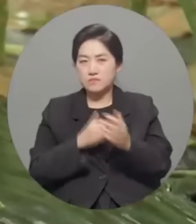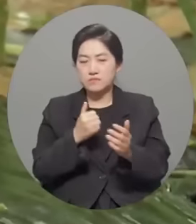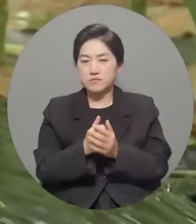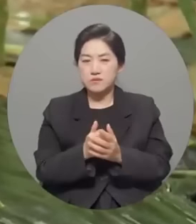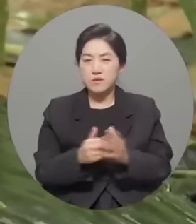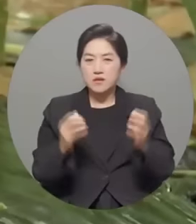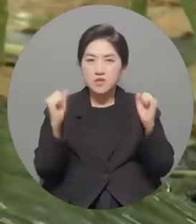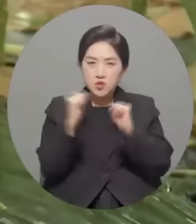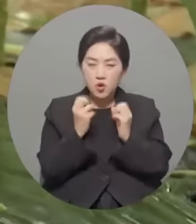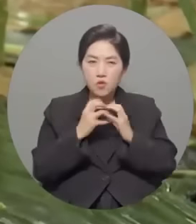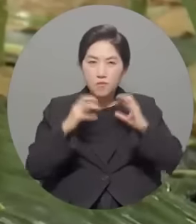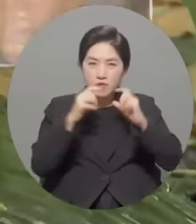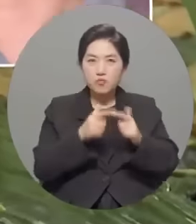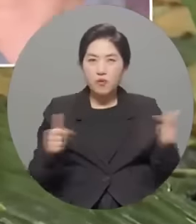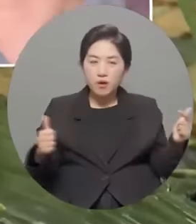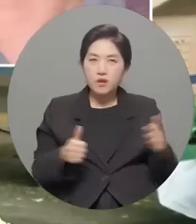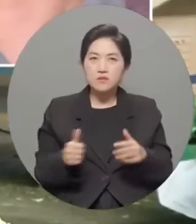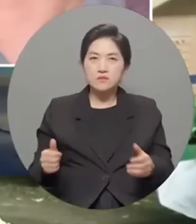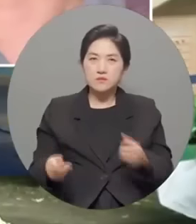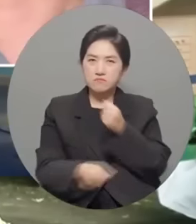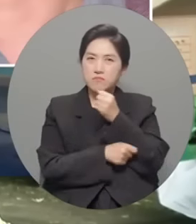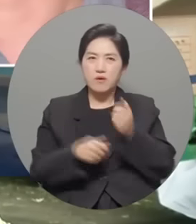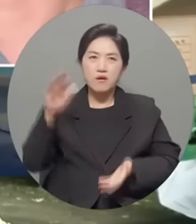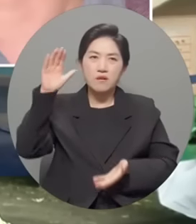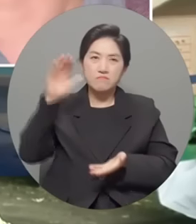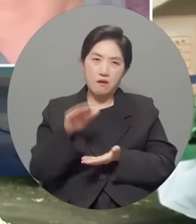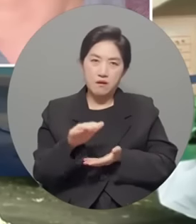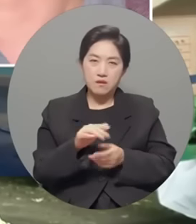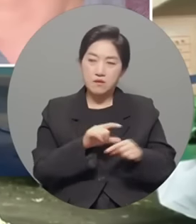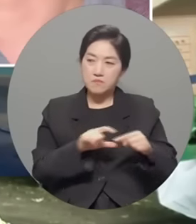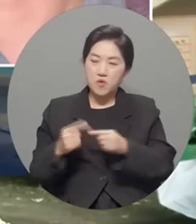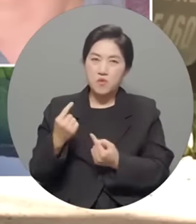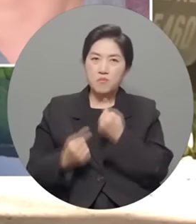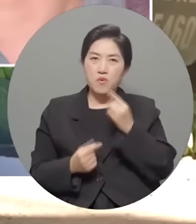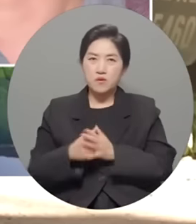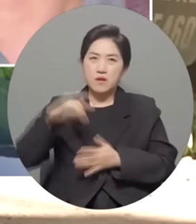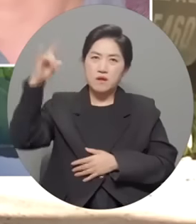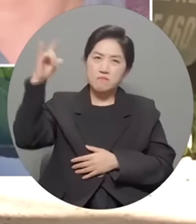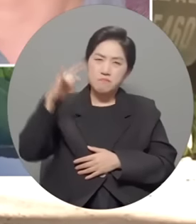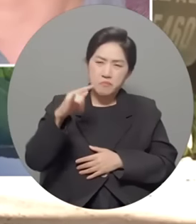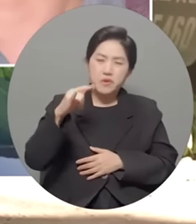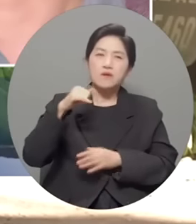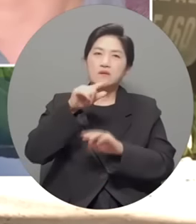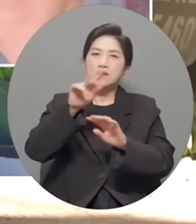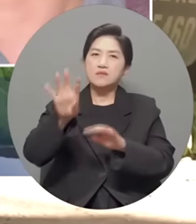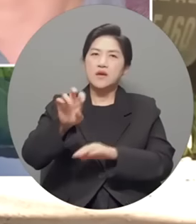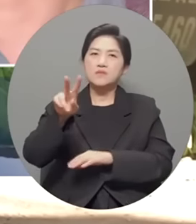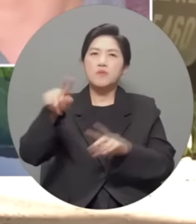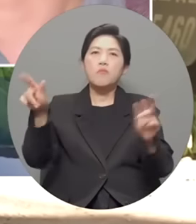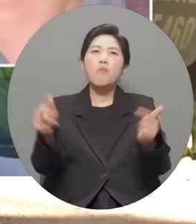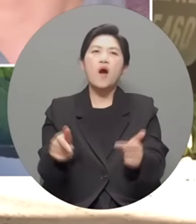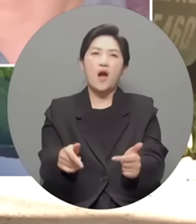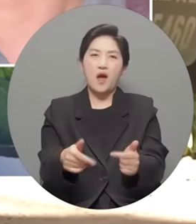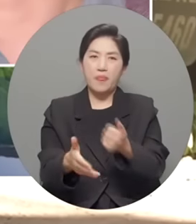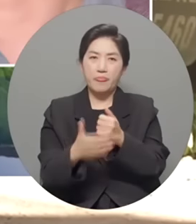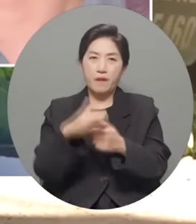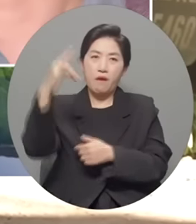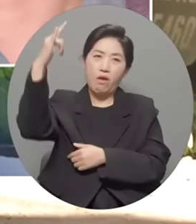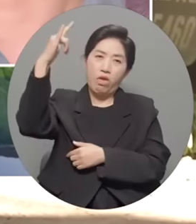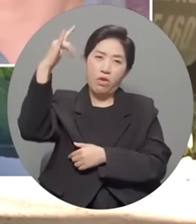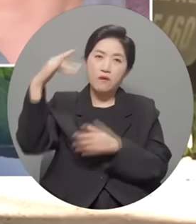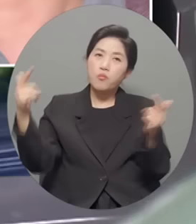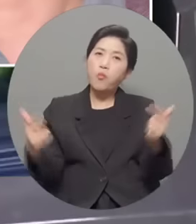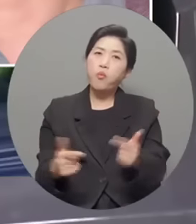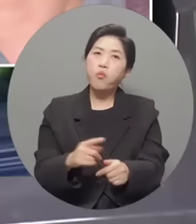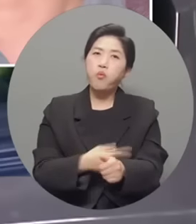생산량이 크게 줄었습니다. 평년에 비교해서 일조량이 42%나 감소했습니다. 일조량이 감소하게